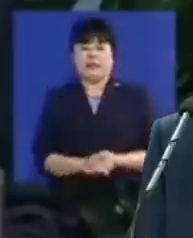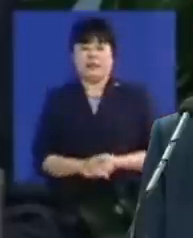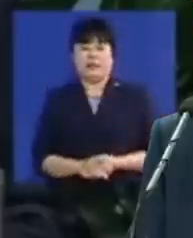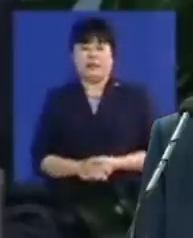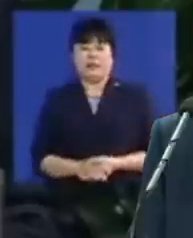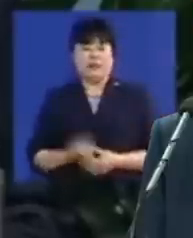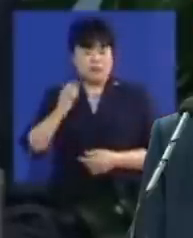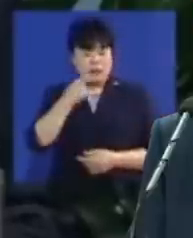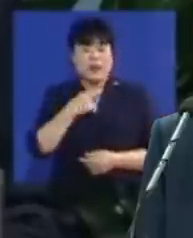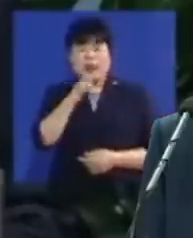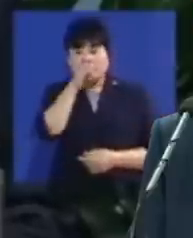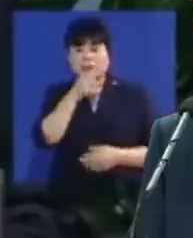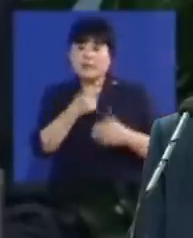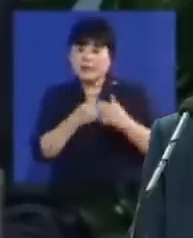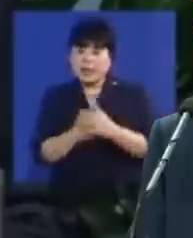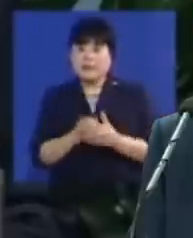들어가고,